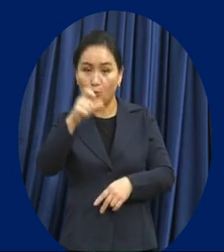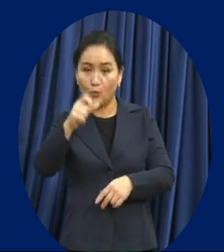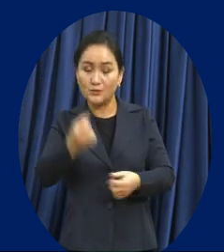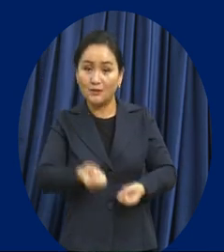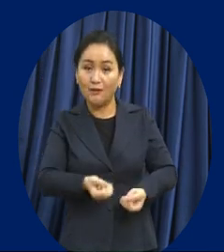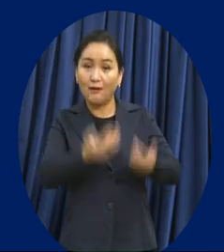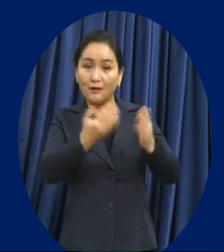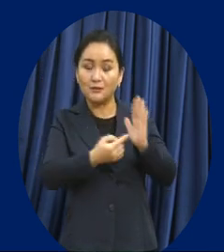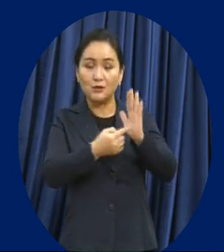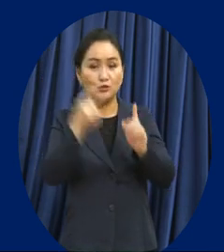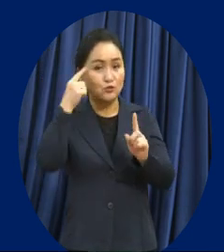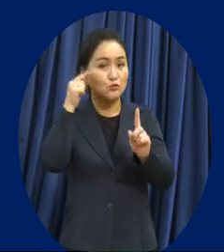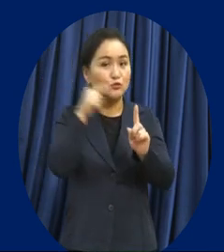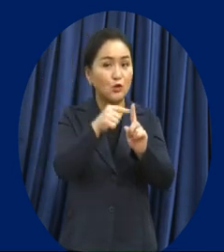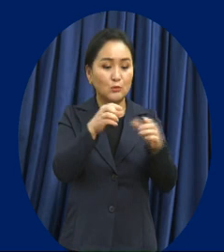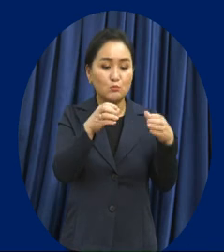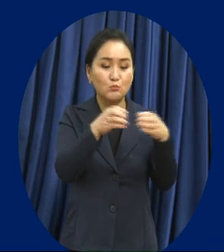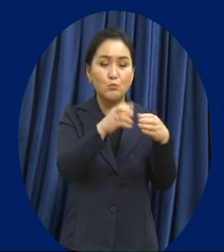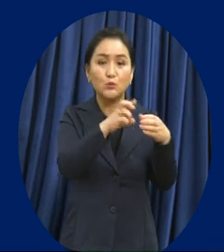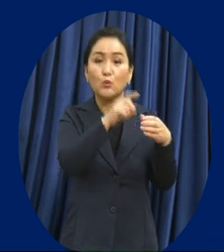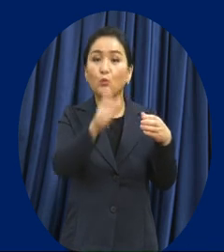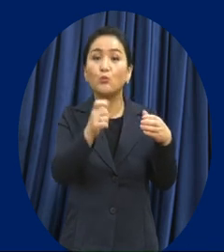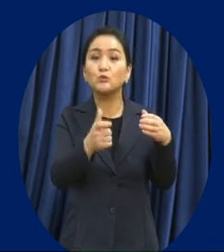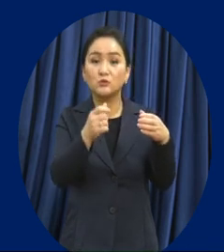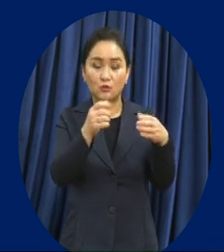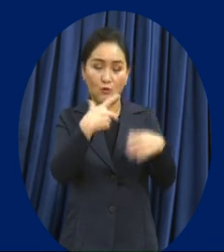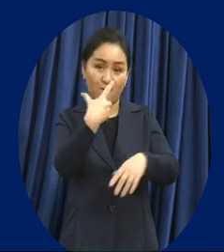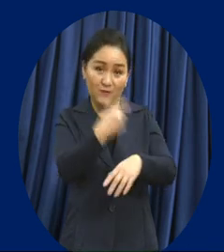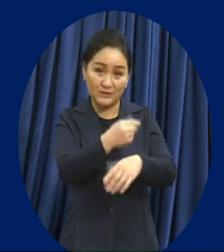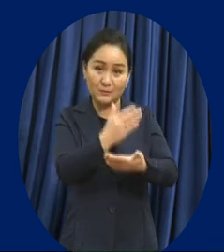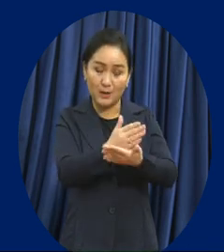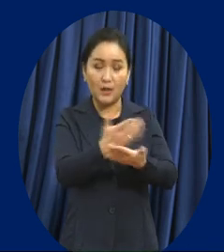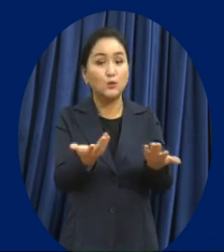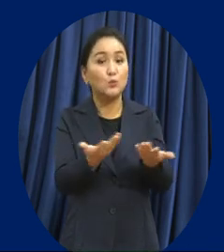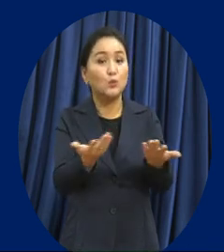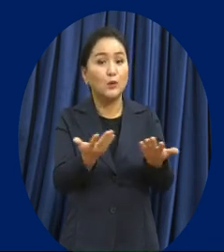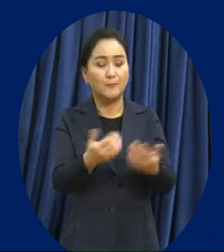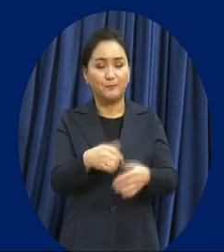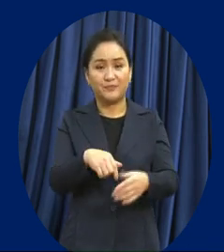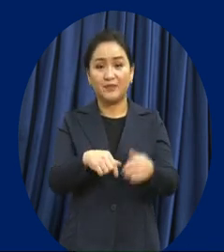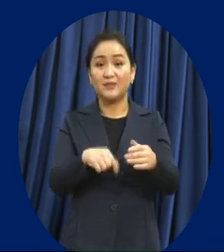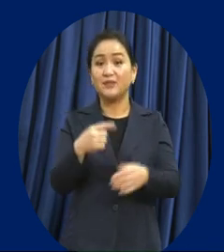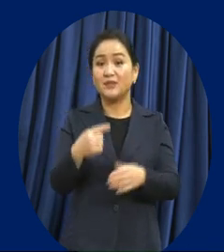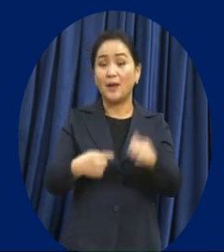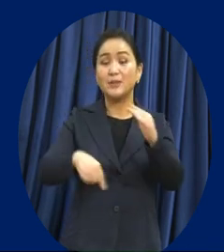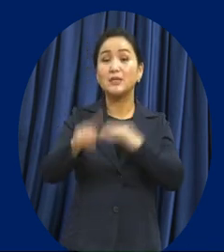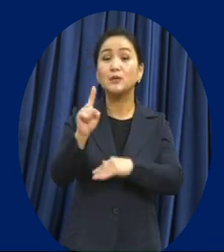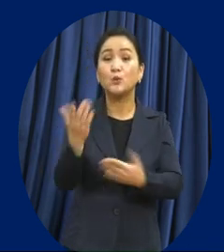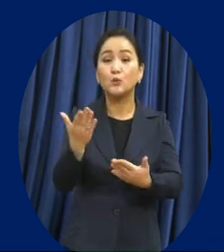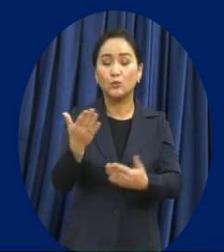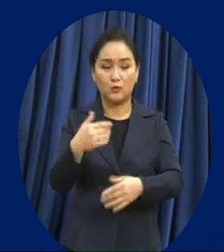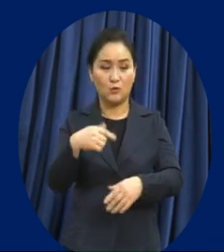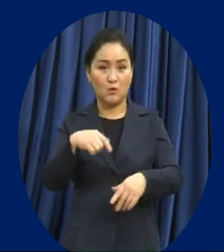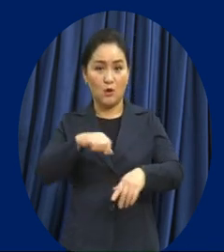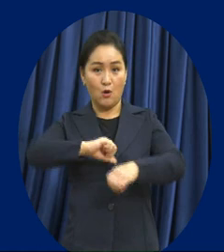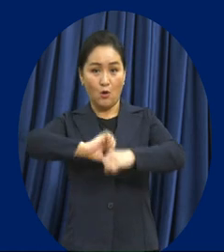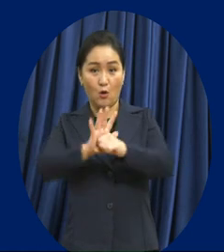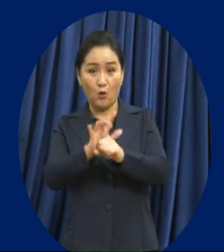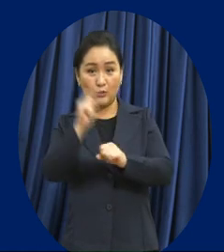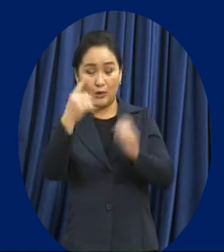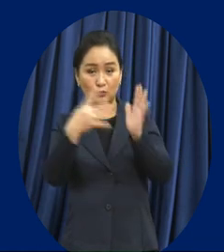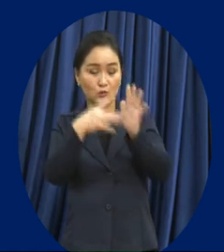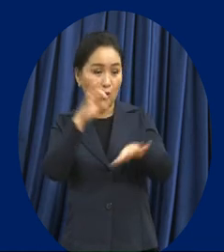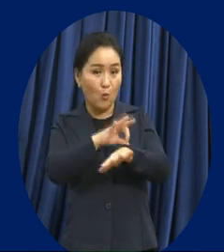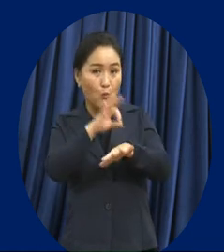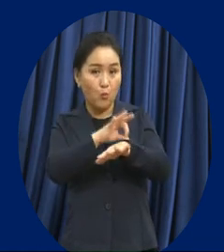одоо зорилттой бүлэг төл хийж байгаа. За, энд нь бол хамгийн ихний ээлжийн зорилттой бүлэг бол коронавирусын эсрэг халдвар эсрэг